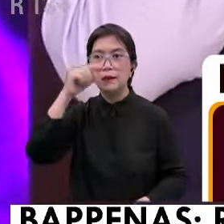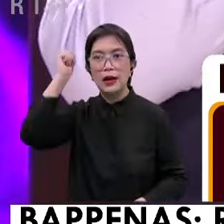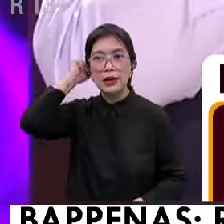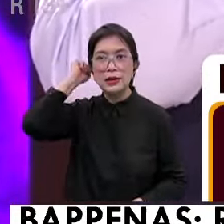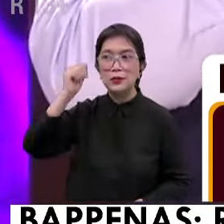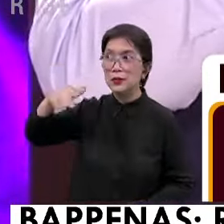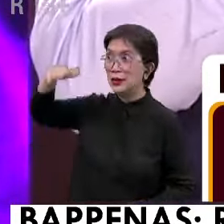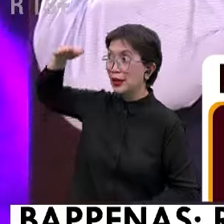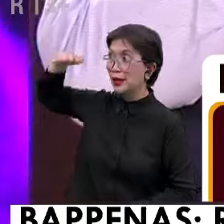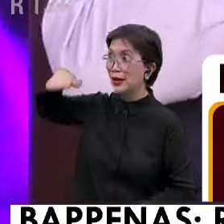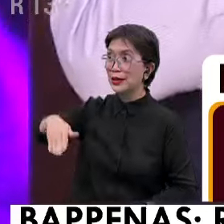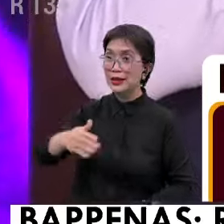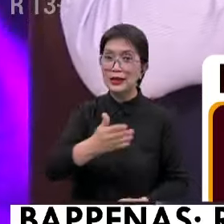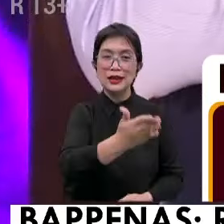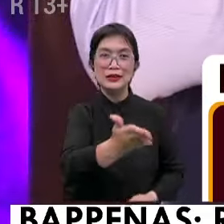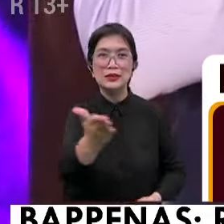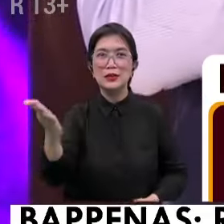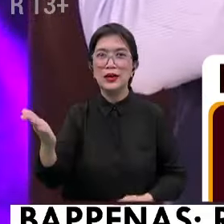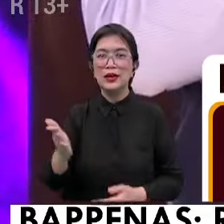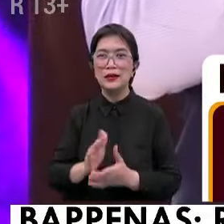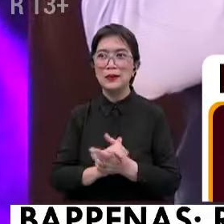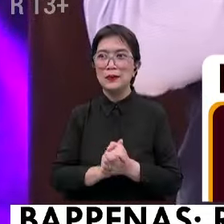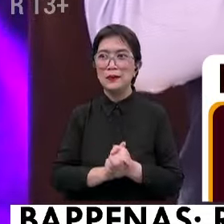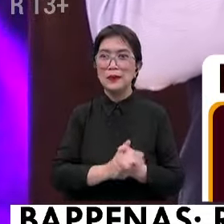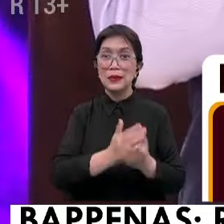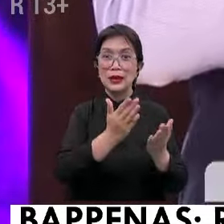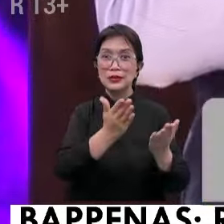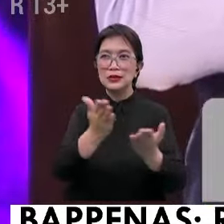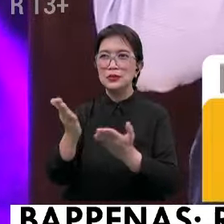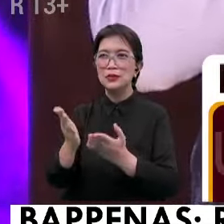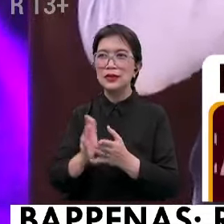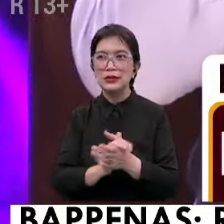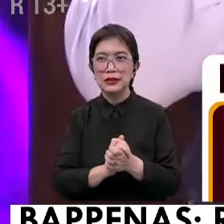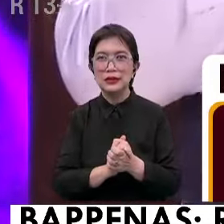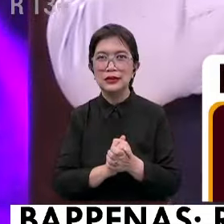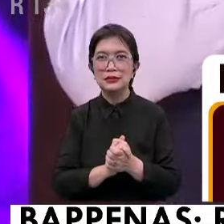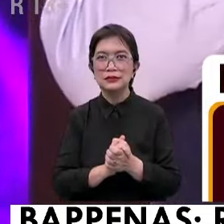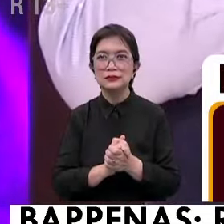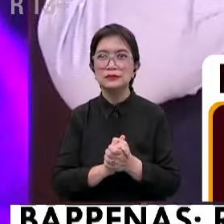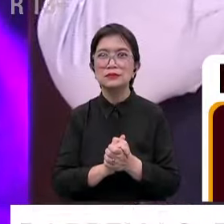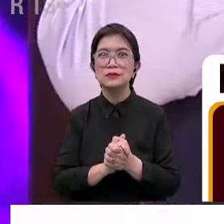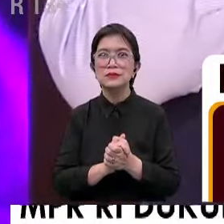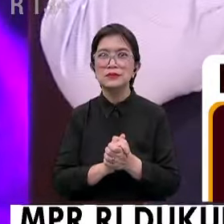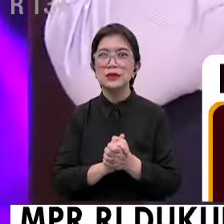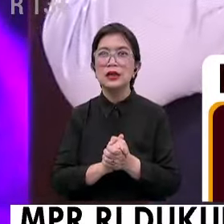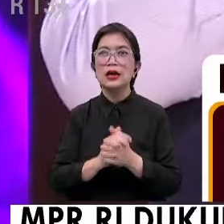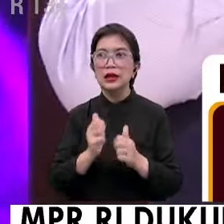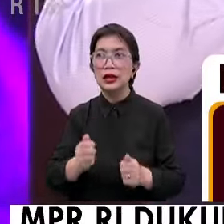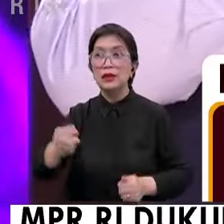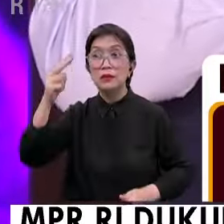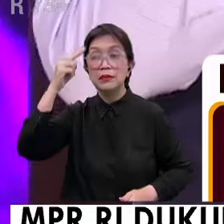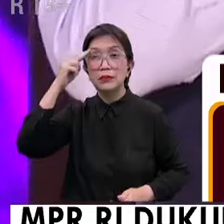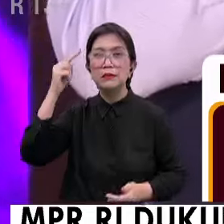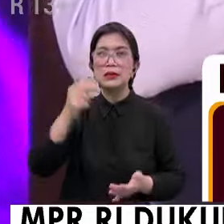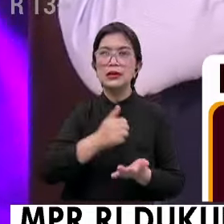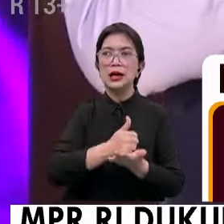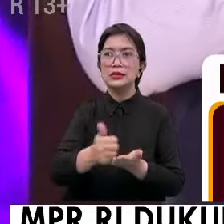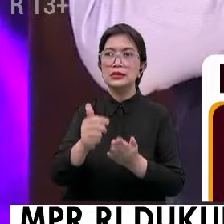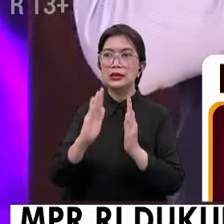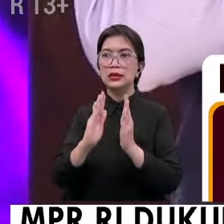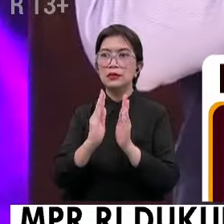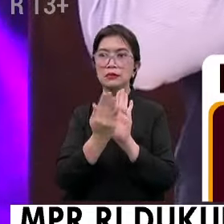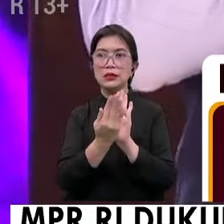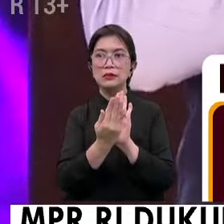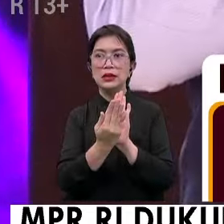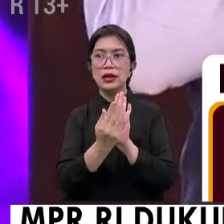kasihi dan banggakan. Bapak Titus Patriau, Bapak Clementina, Bapak Eltinus Somaleng adalah pemimpin asli Mimika yang